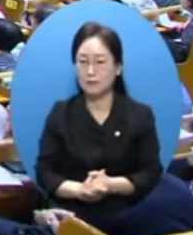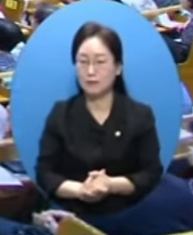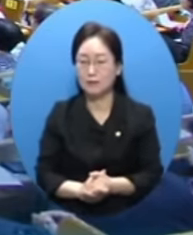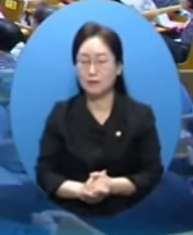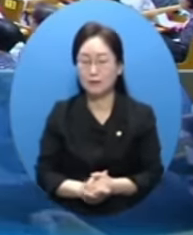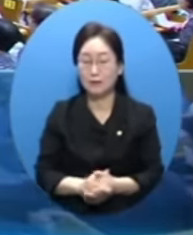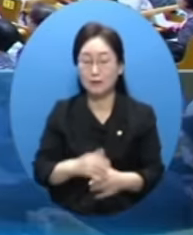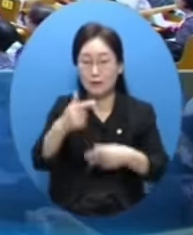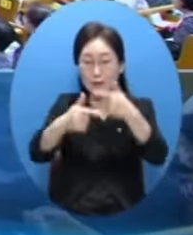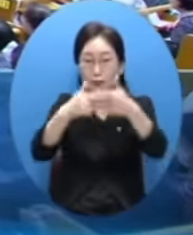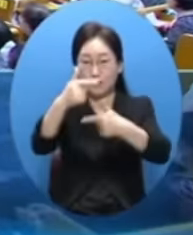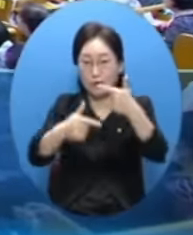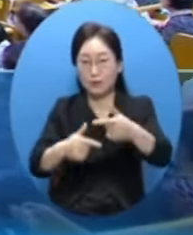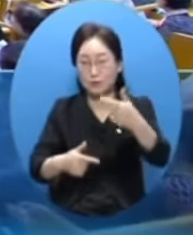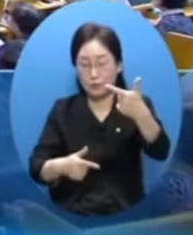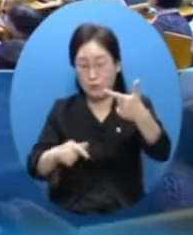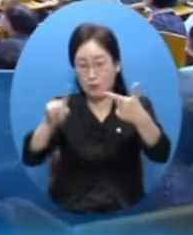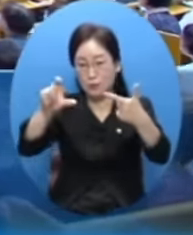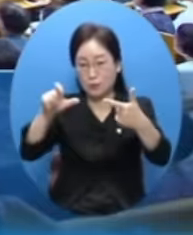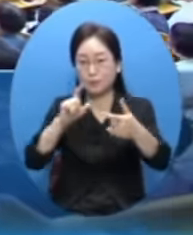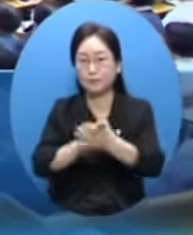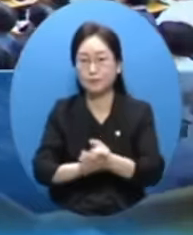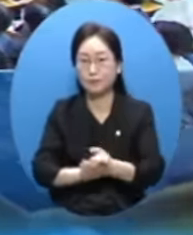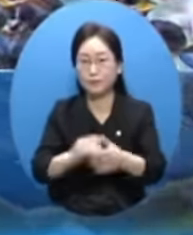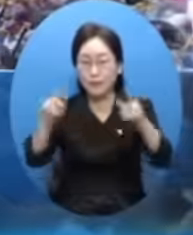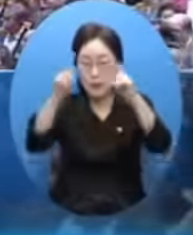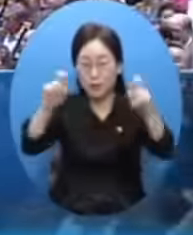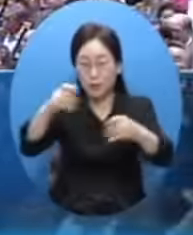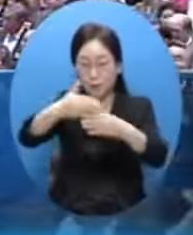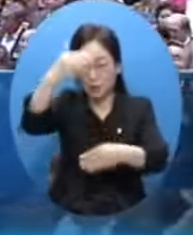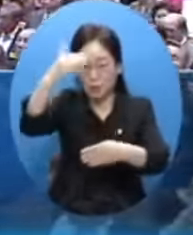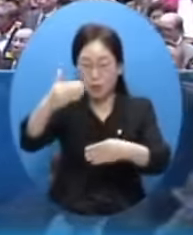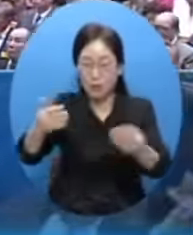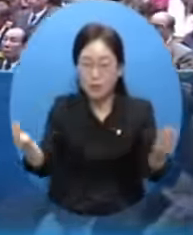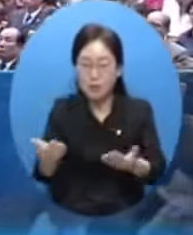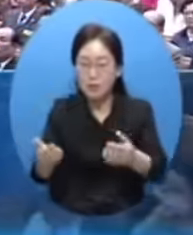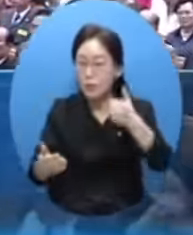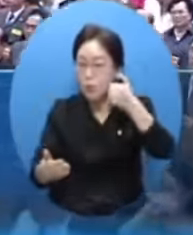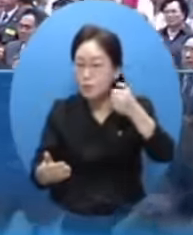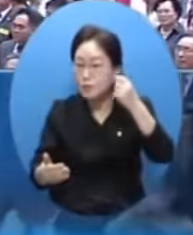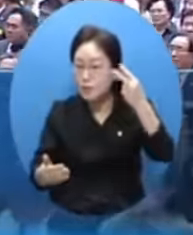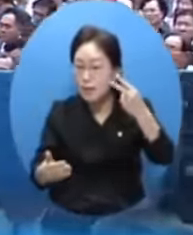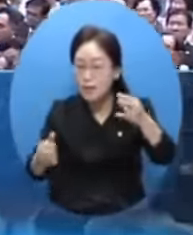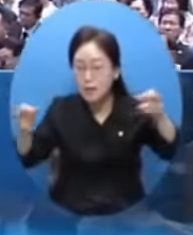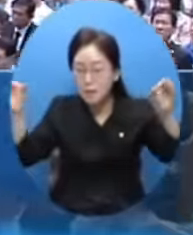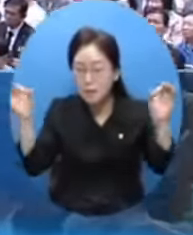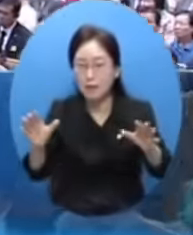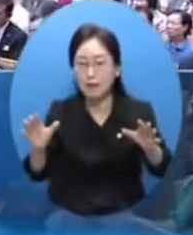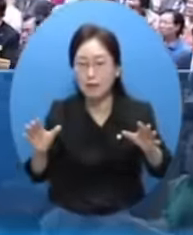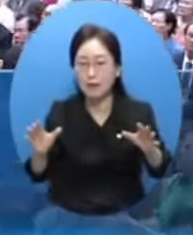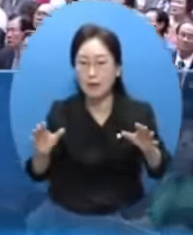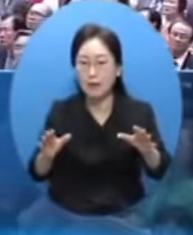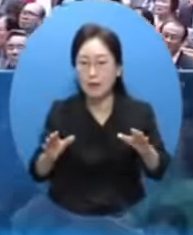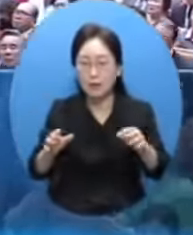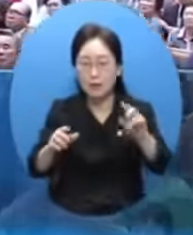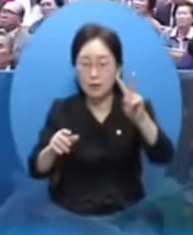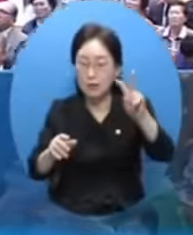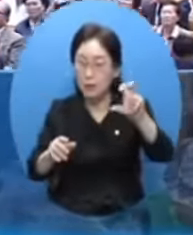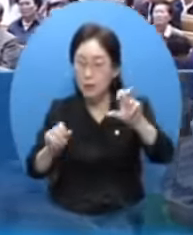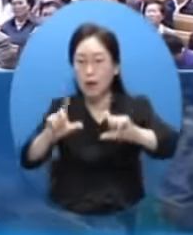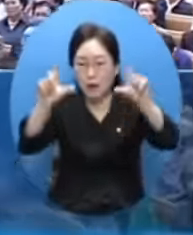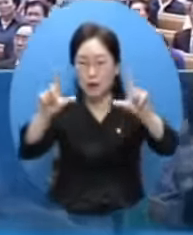느헤미야 6장 15절 16절을 말씀합니다. 성벽 역사가 52일 만인 엘룰월 25일에